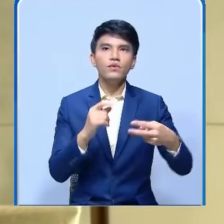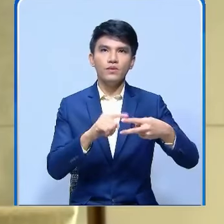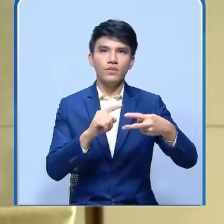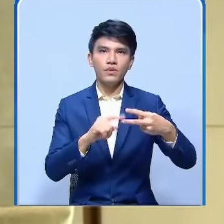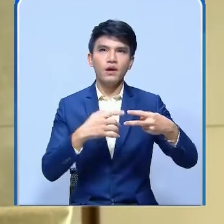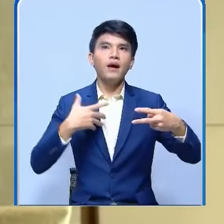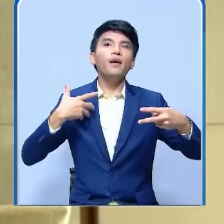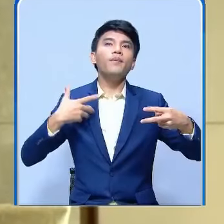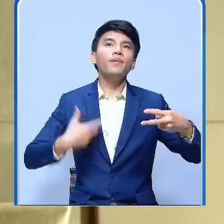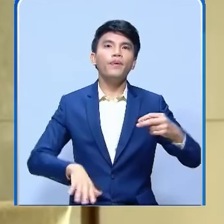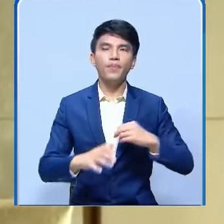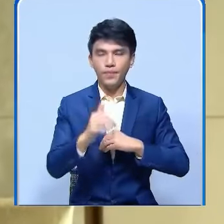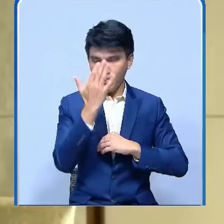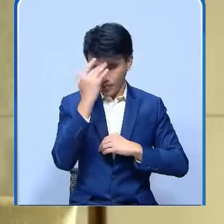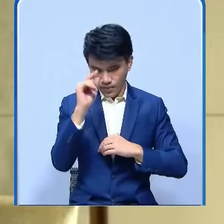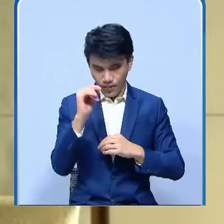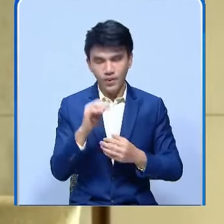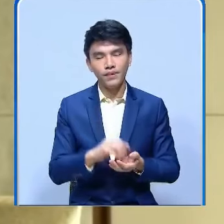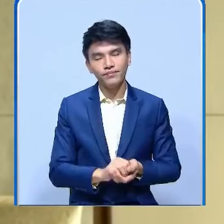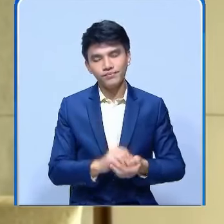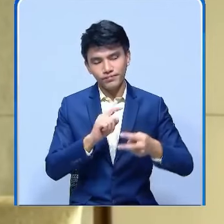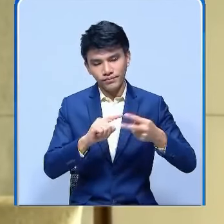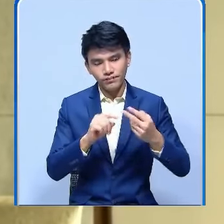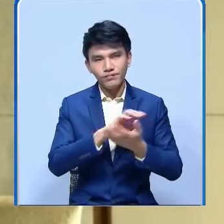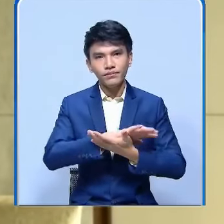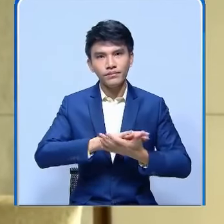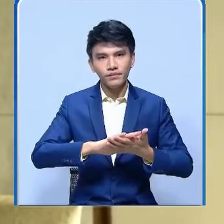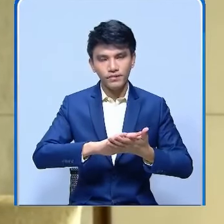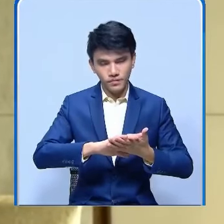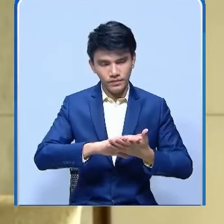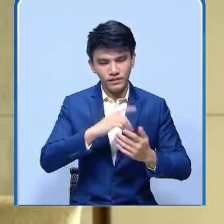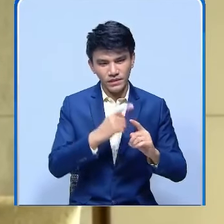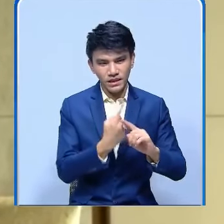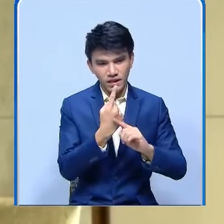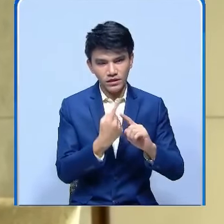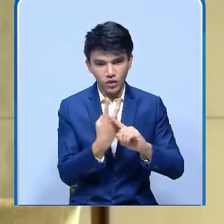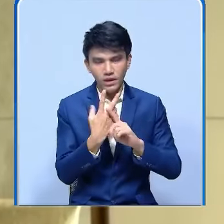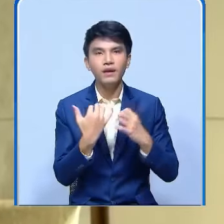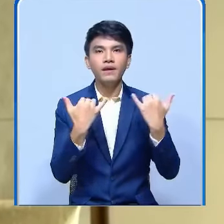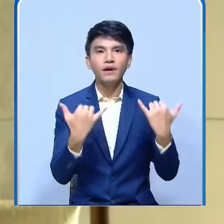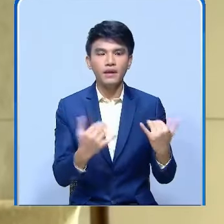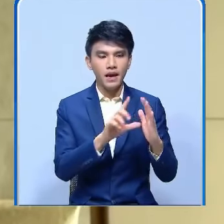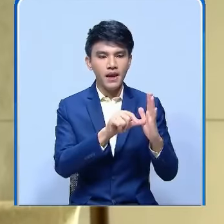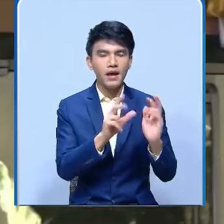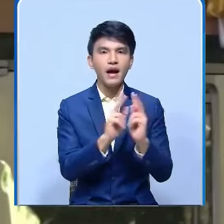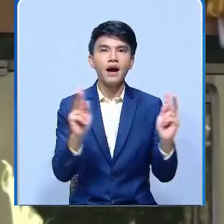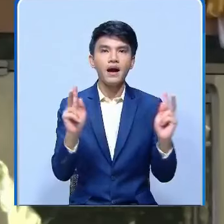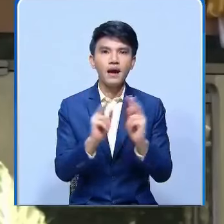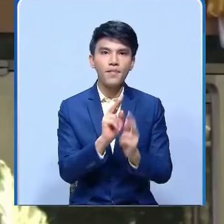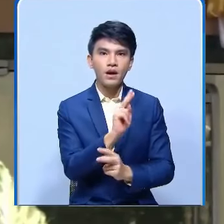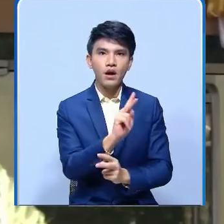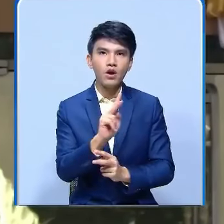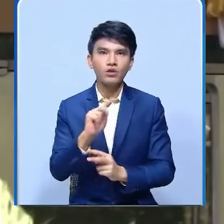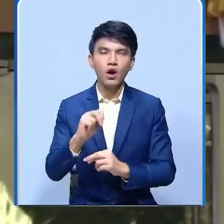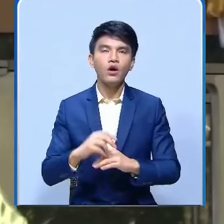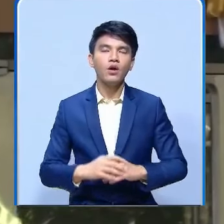งใจได้เลยค่ะคาดว่าคดีของทั้ง2พรรคจะแล้วเสร็จไม่เกิน 1-2 เดือนนี้โดยเลขาธิการคณะกรรมการการเลือกตั้งนายแส